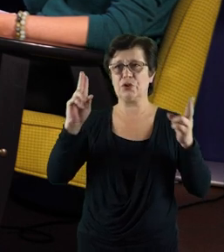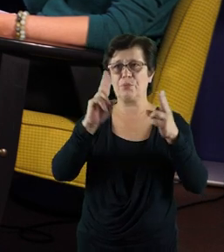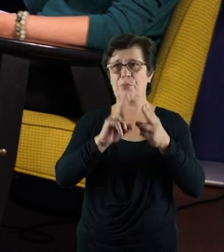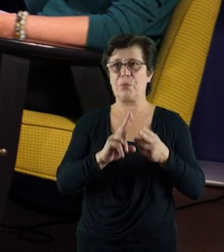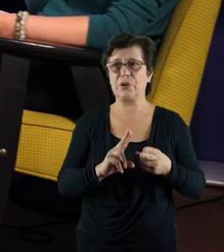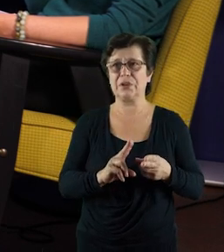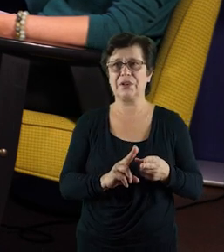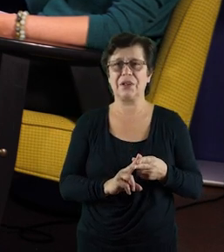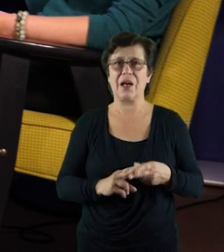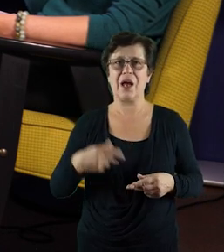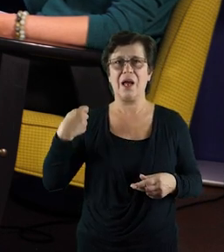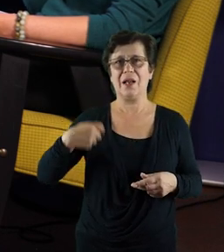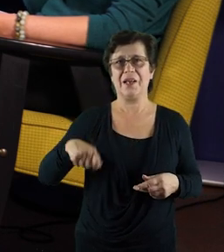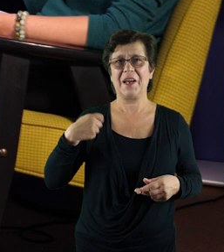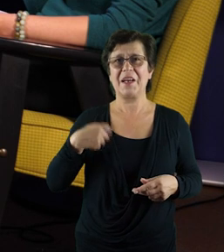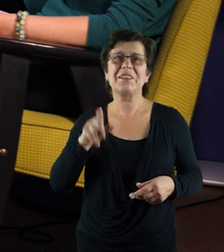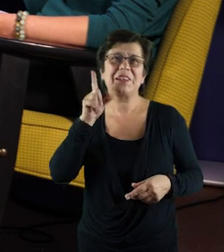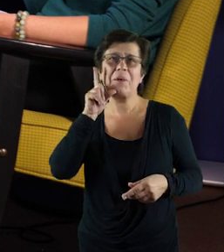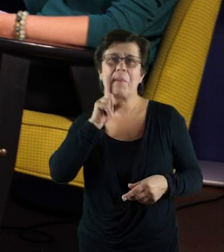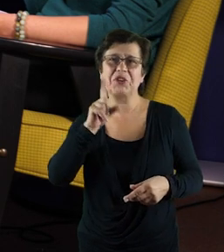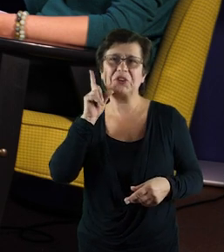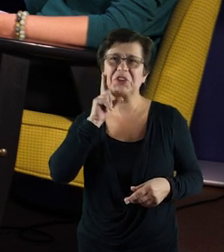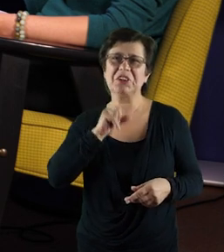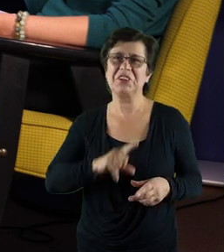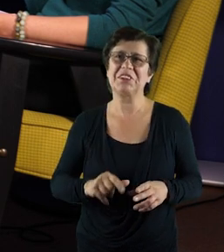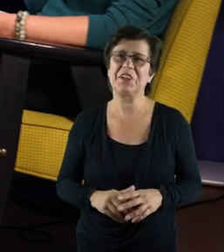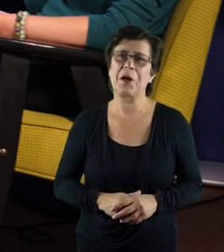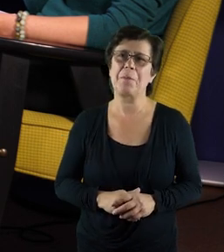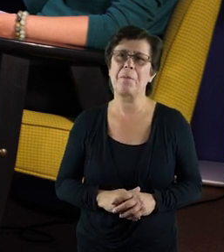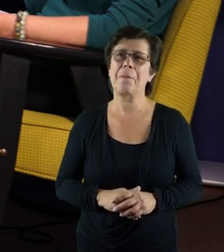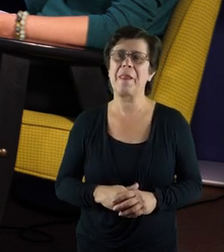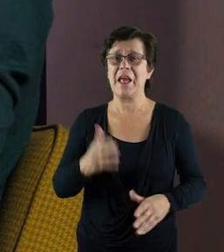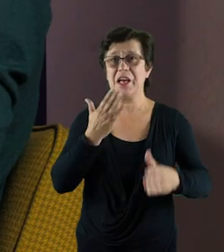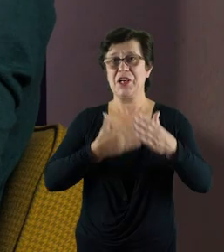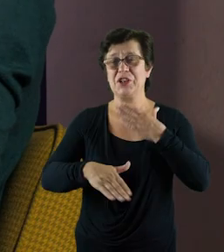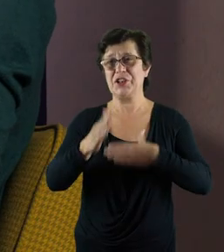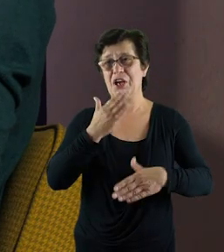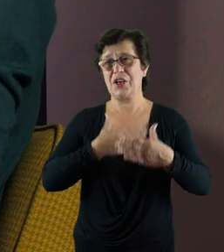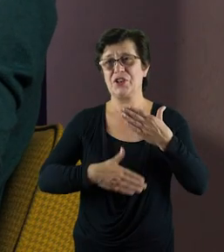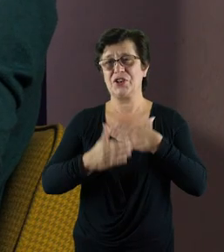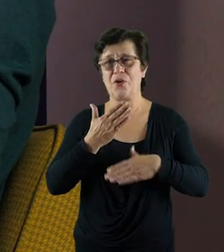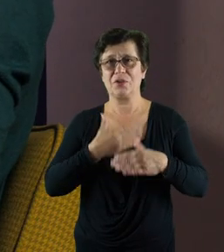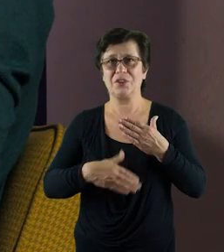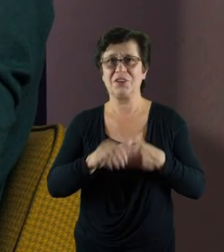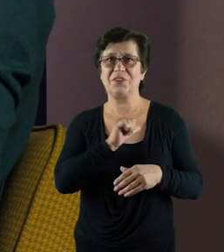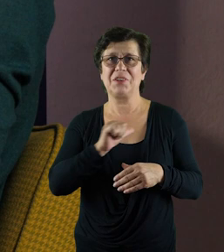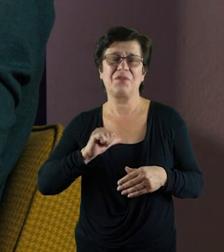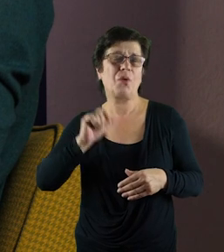że najprzystojniejszy, najbardziej cieszący się popularnością wśród pań.